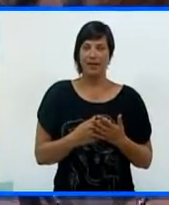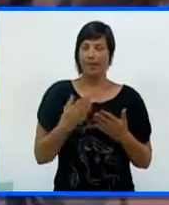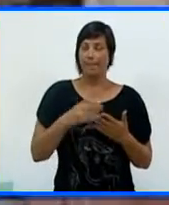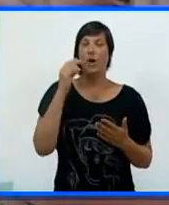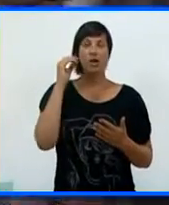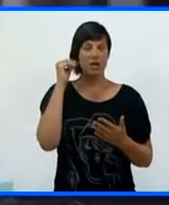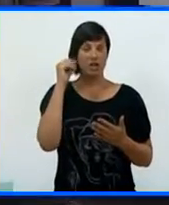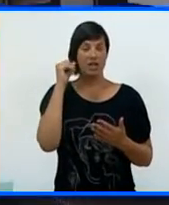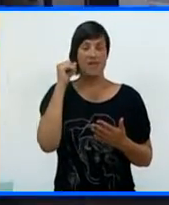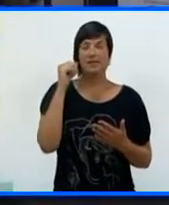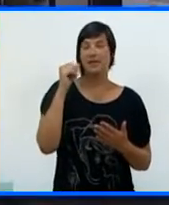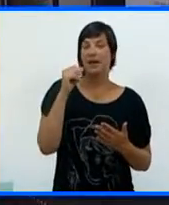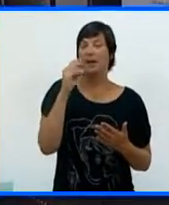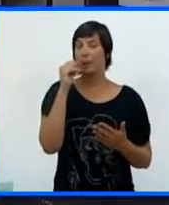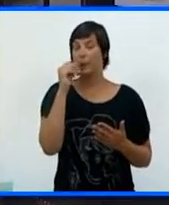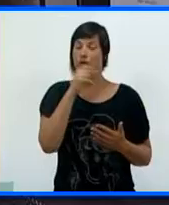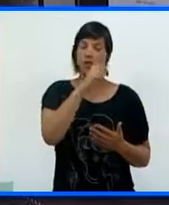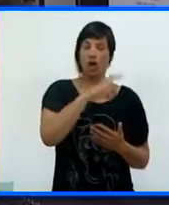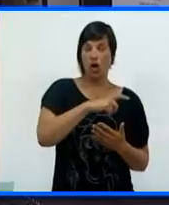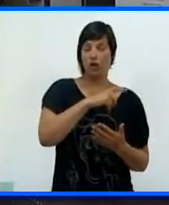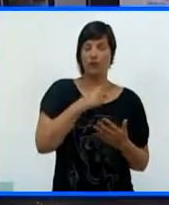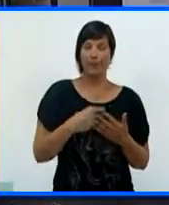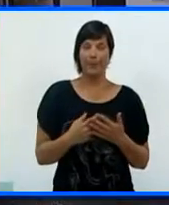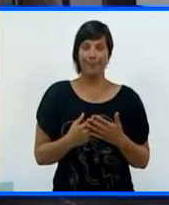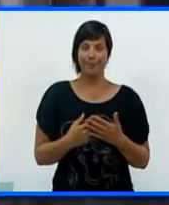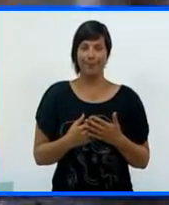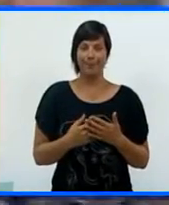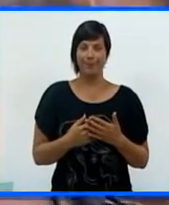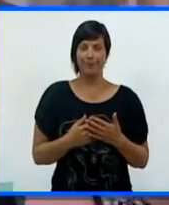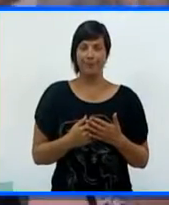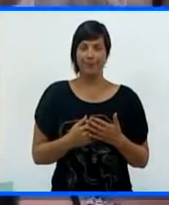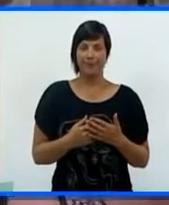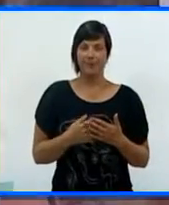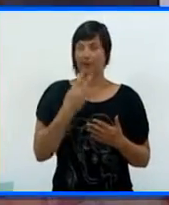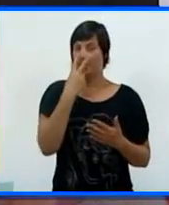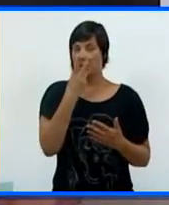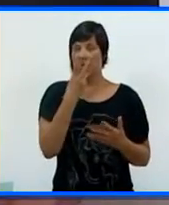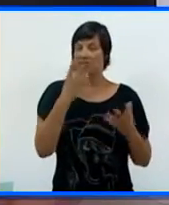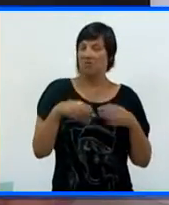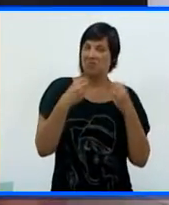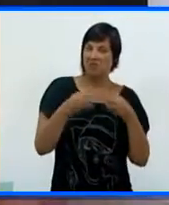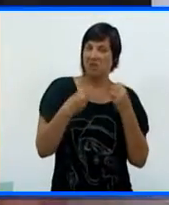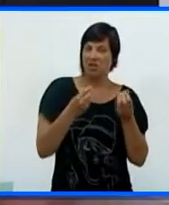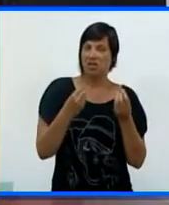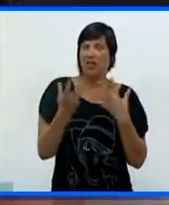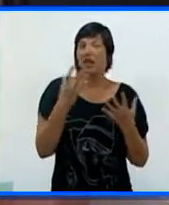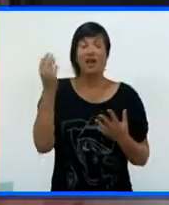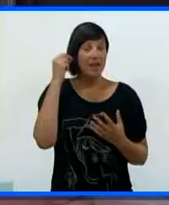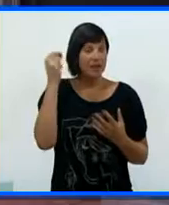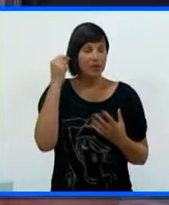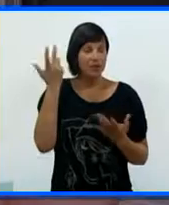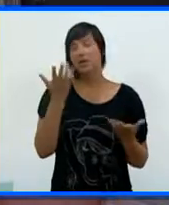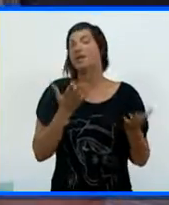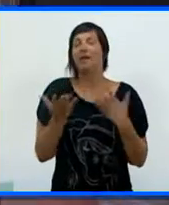i ženska bila koja unutra za šalterom, bila muški, bila žensku, gleda, objašnjava, pa ona ne